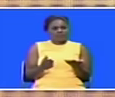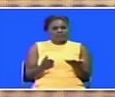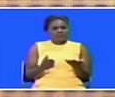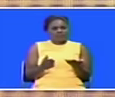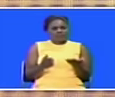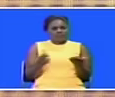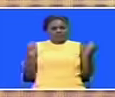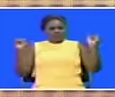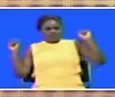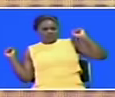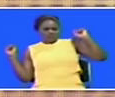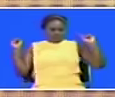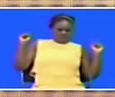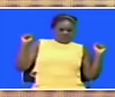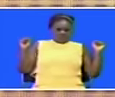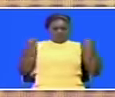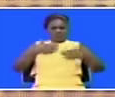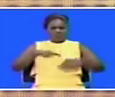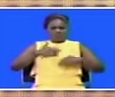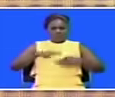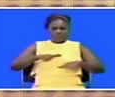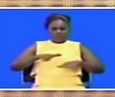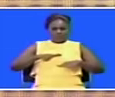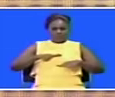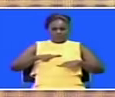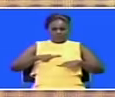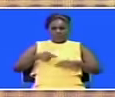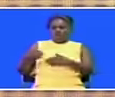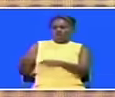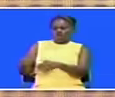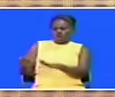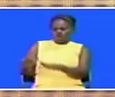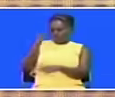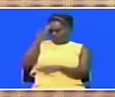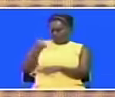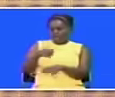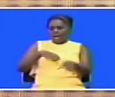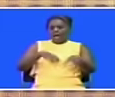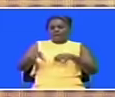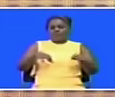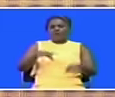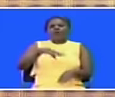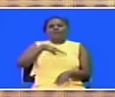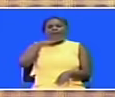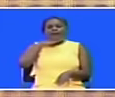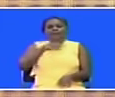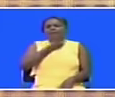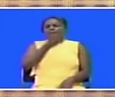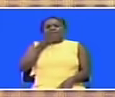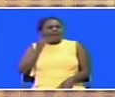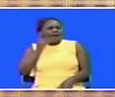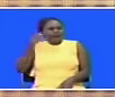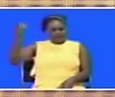Wafugaji katika eneo la Ngalas, kaunti ya Marsabit, wanakadiria hasara baada ya mifugo wao kufariki kutokana na ukame na